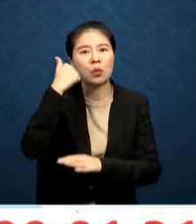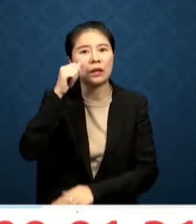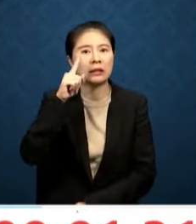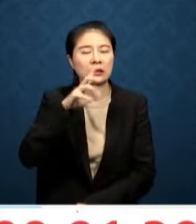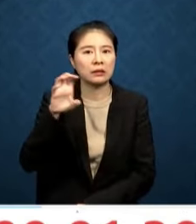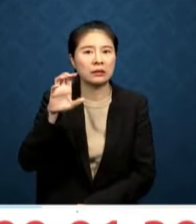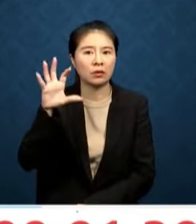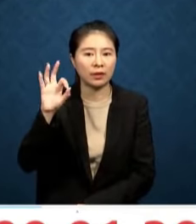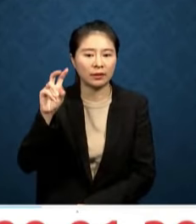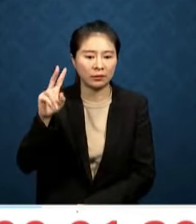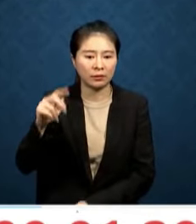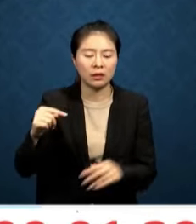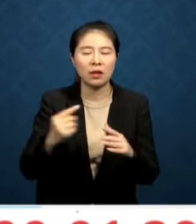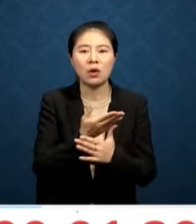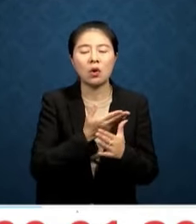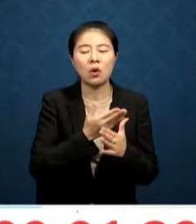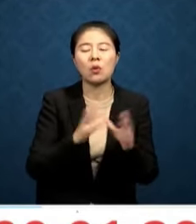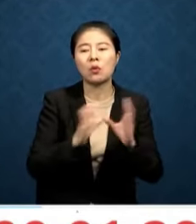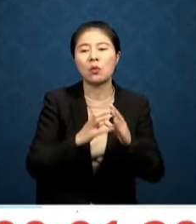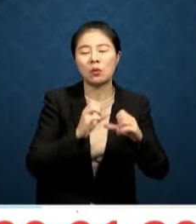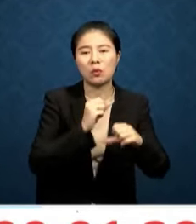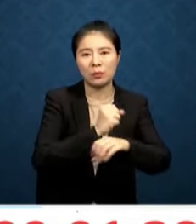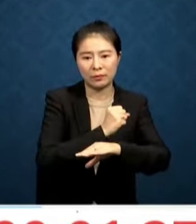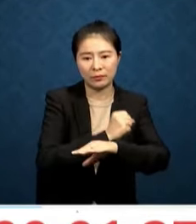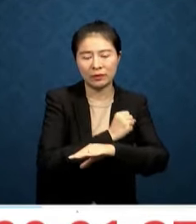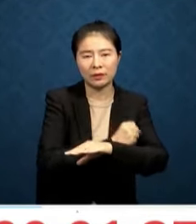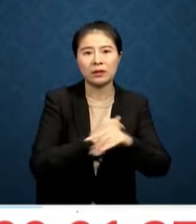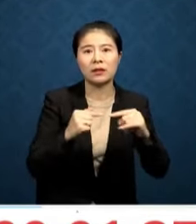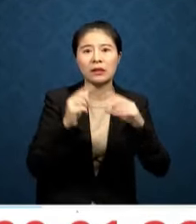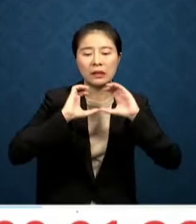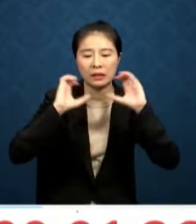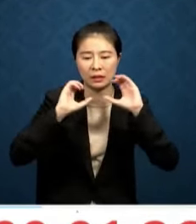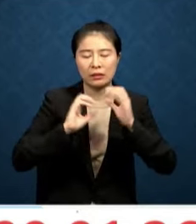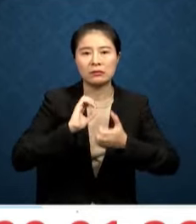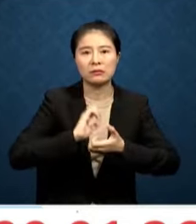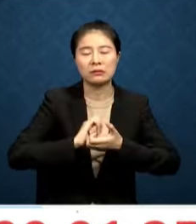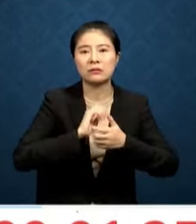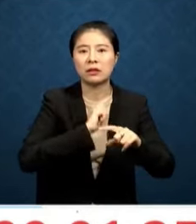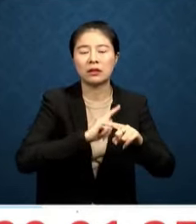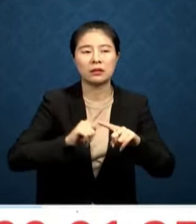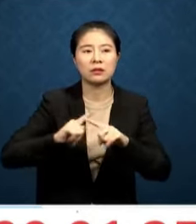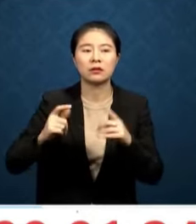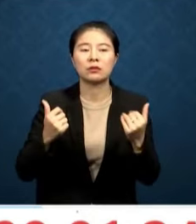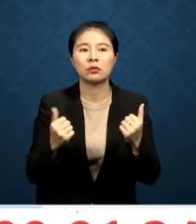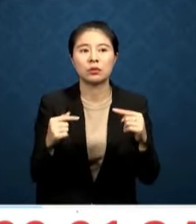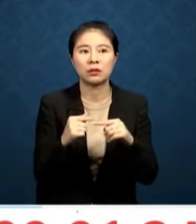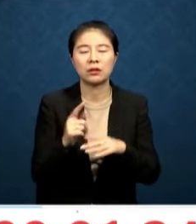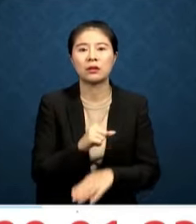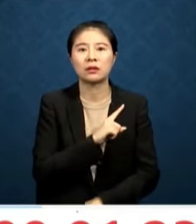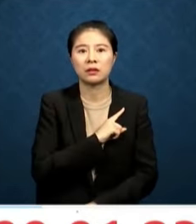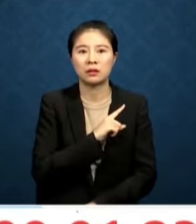าทของเพื่อนๆผู้ใช้แรงงานในรัฐบาลเมื่อ2รัฐบาลที่แล้วเพราะฉะนั้นนี่คือหน้า